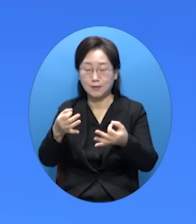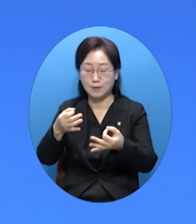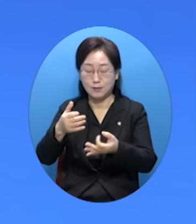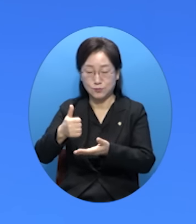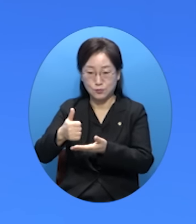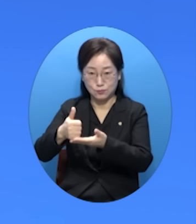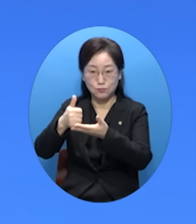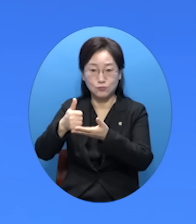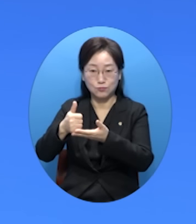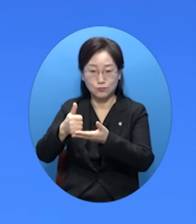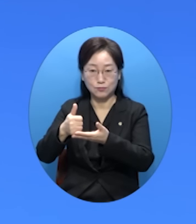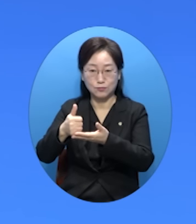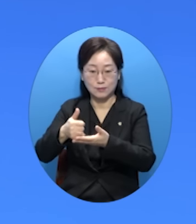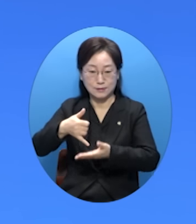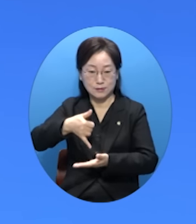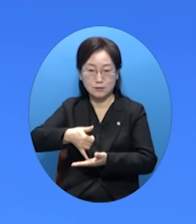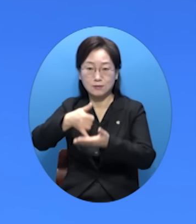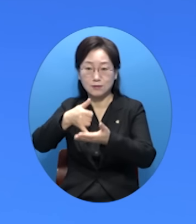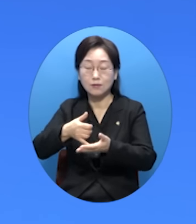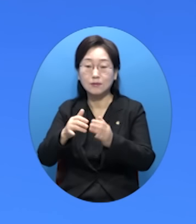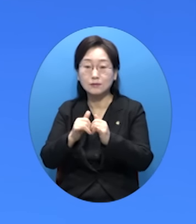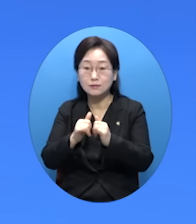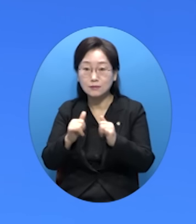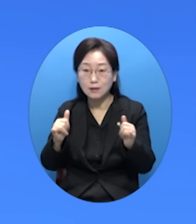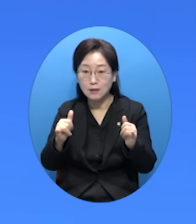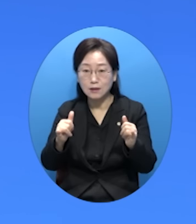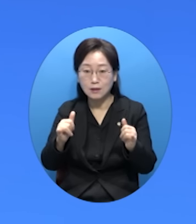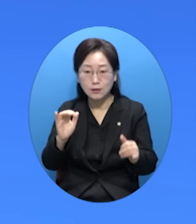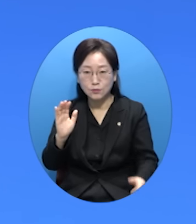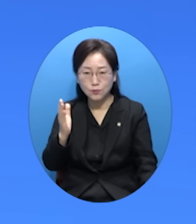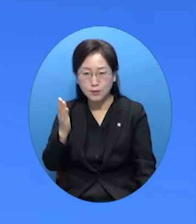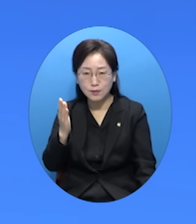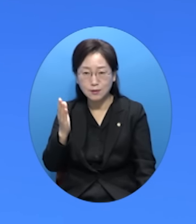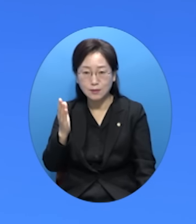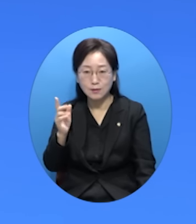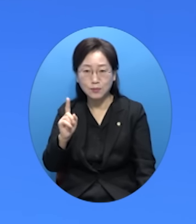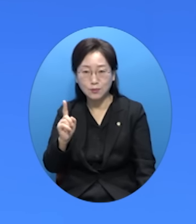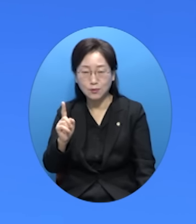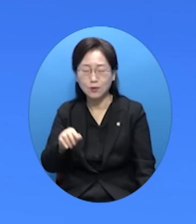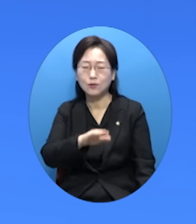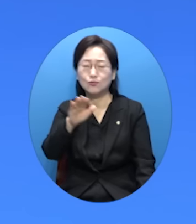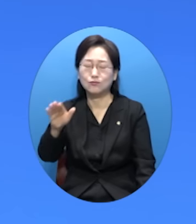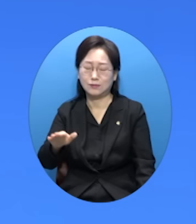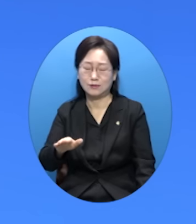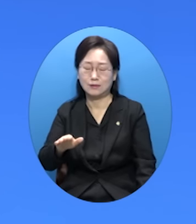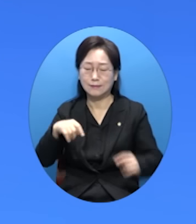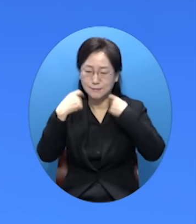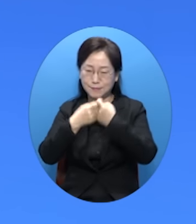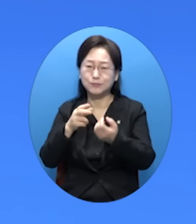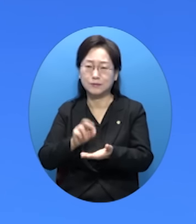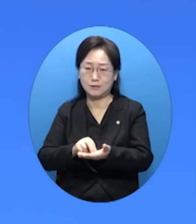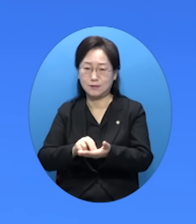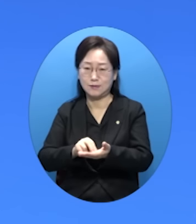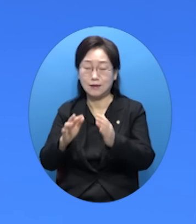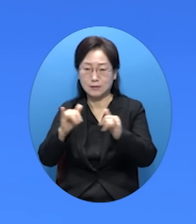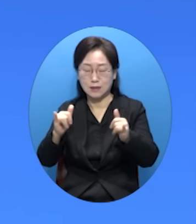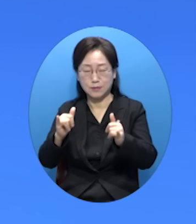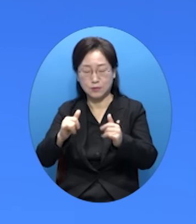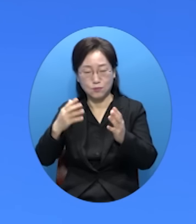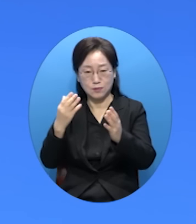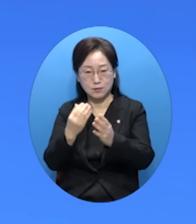존중받는 인격자가 된 것이냐 하는 이것이 우리의 숙제입니다. 사람이 다듬어지지